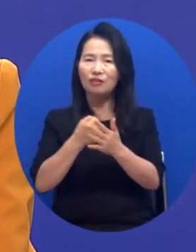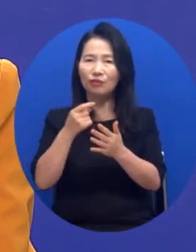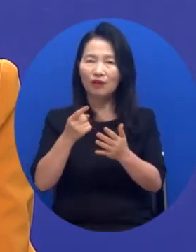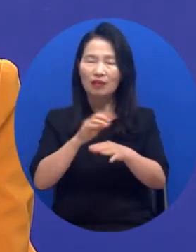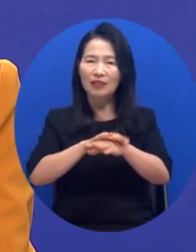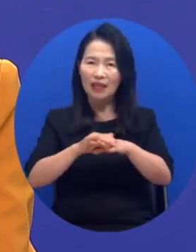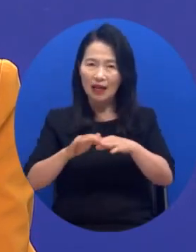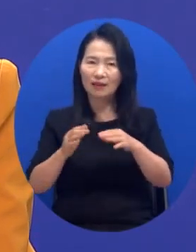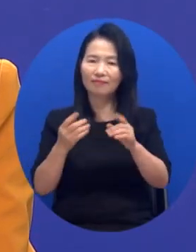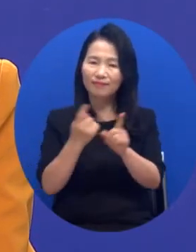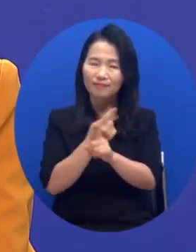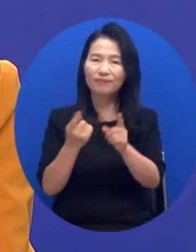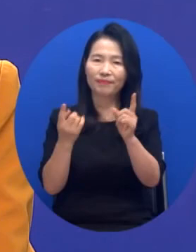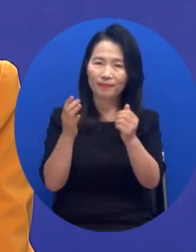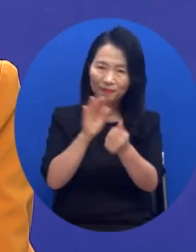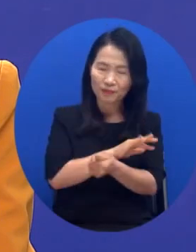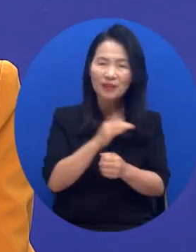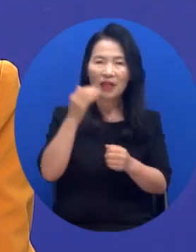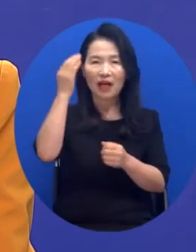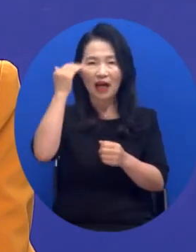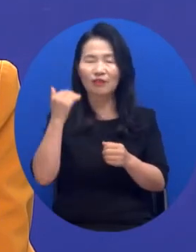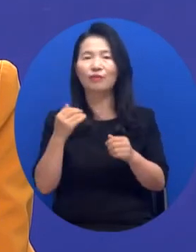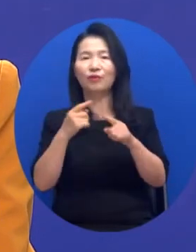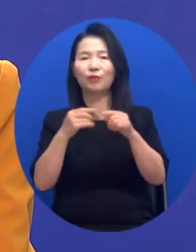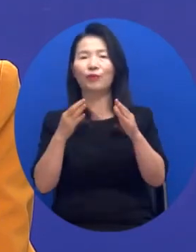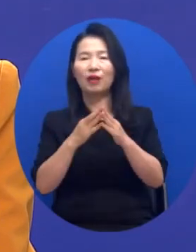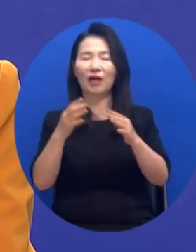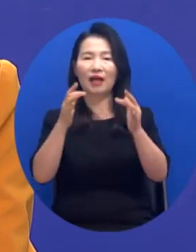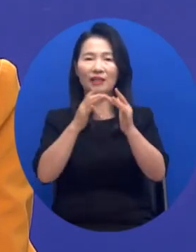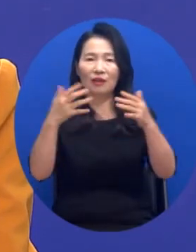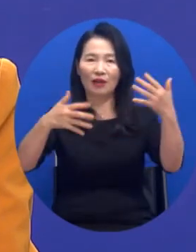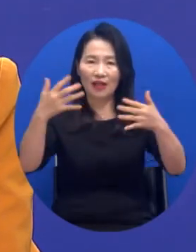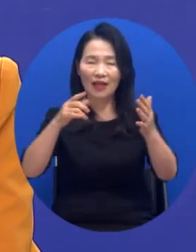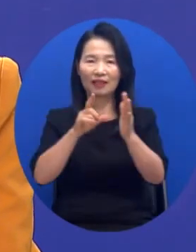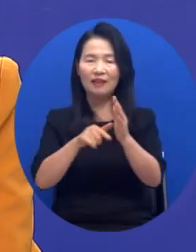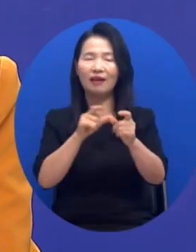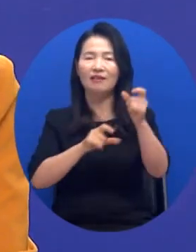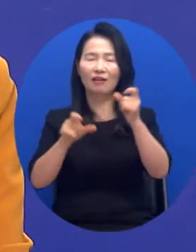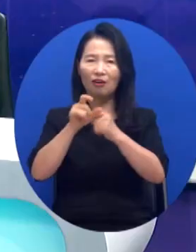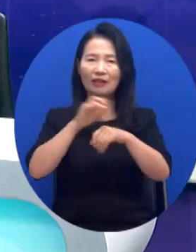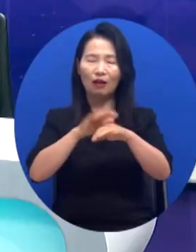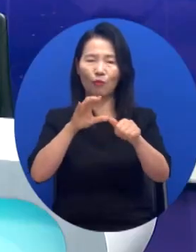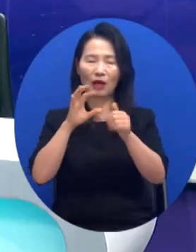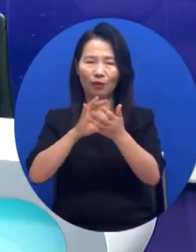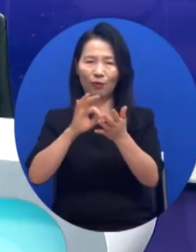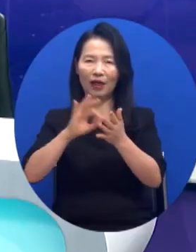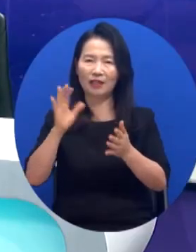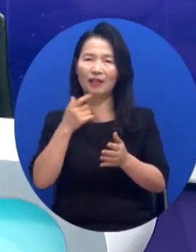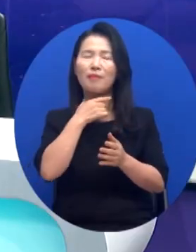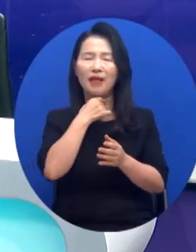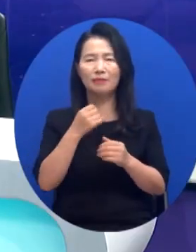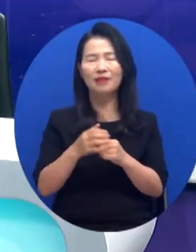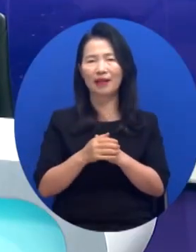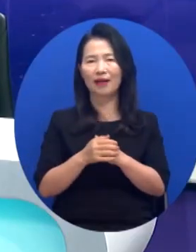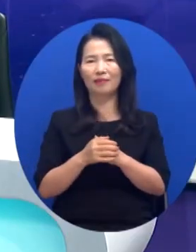한국교회가 뉴 노멀 시대 를 잘 준비 해 나가게 기대하겠습니다 박연미 기자 잘 들었습니다